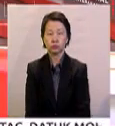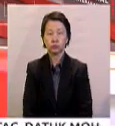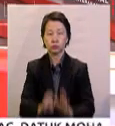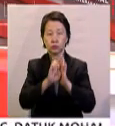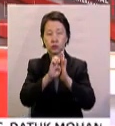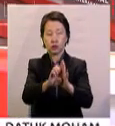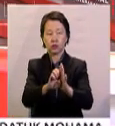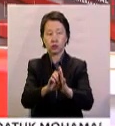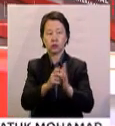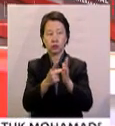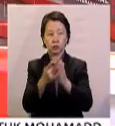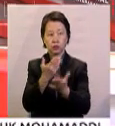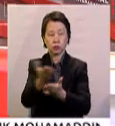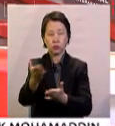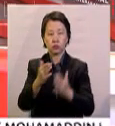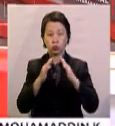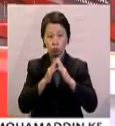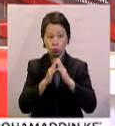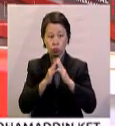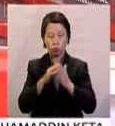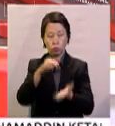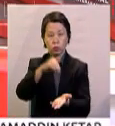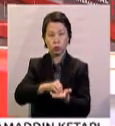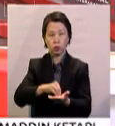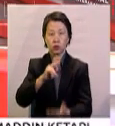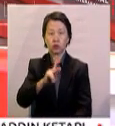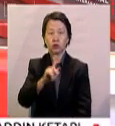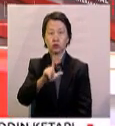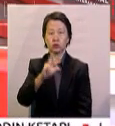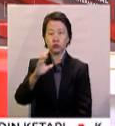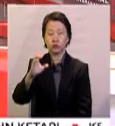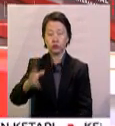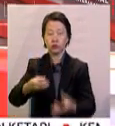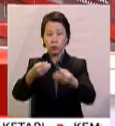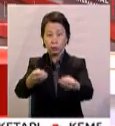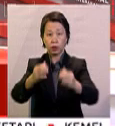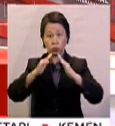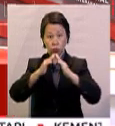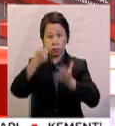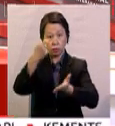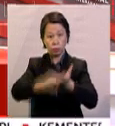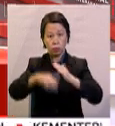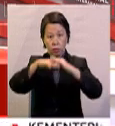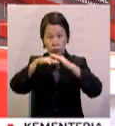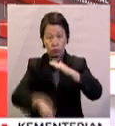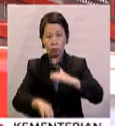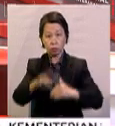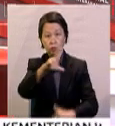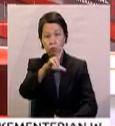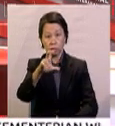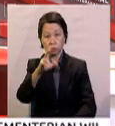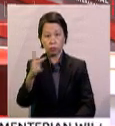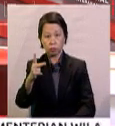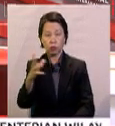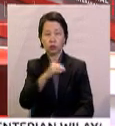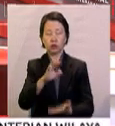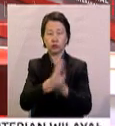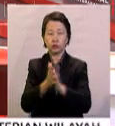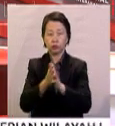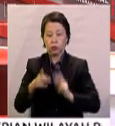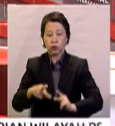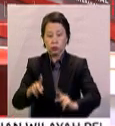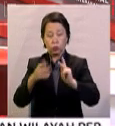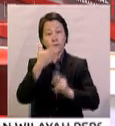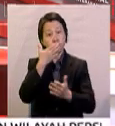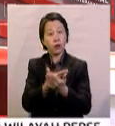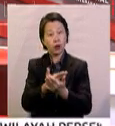Tempoh kempen pemilikan rumah 2019 di pusat konvensyen Kuala Lumpur menawarkan rumah berharga bawah RM300,000 sekaligus menjadi peluang